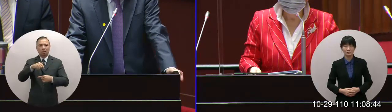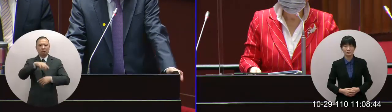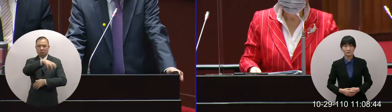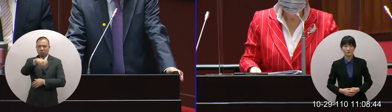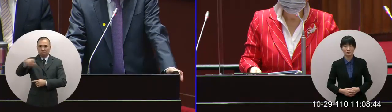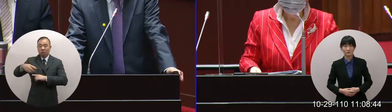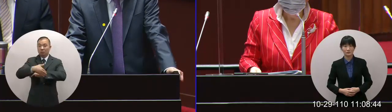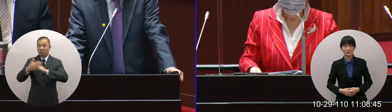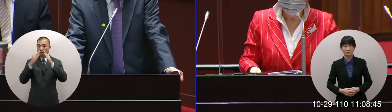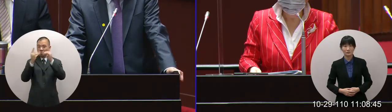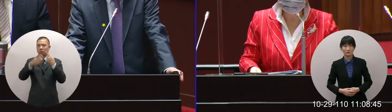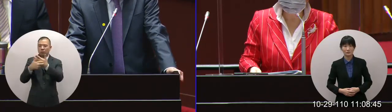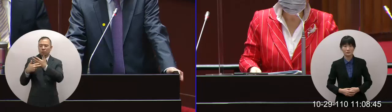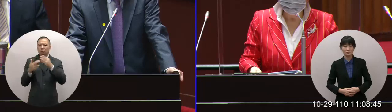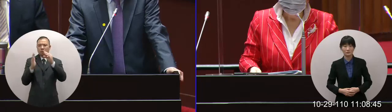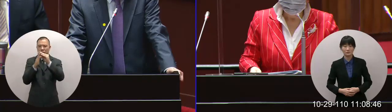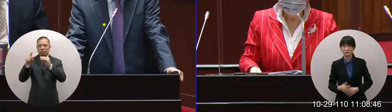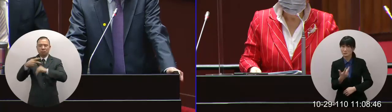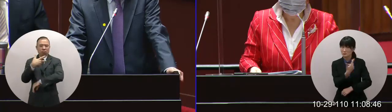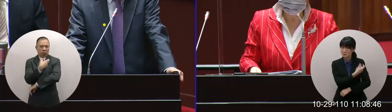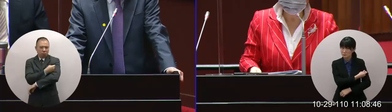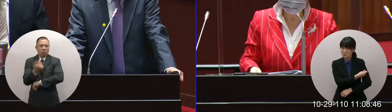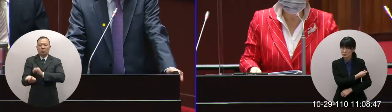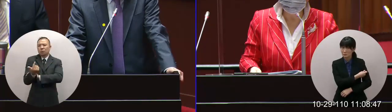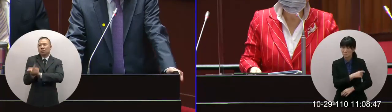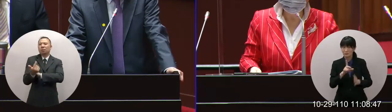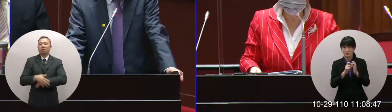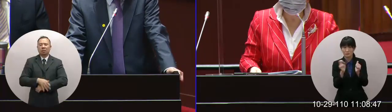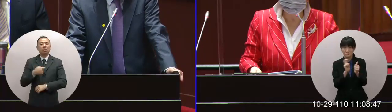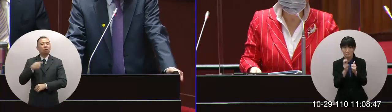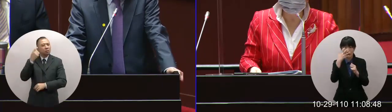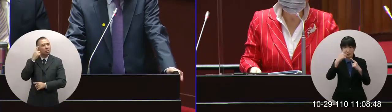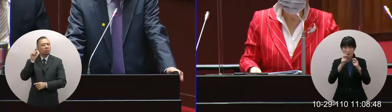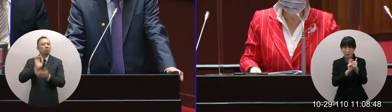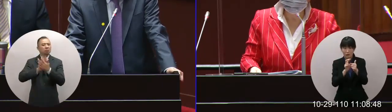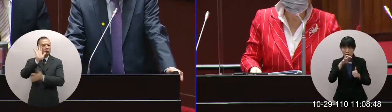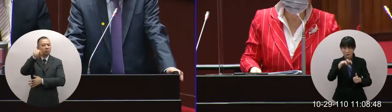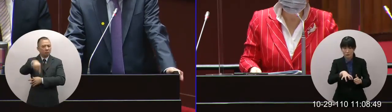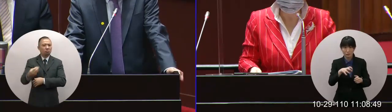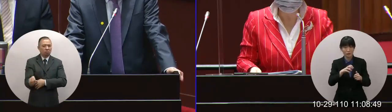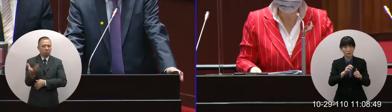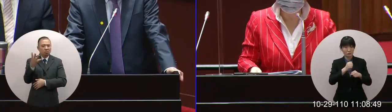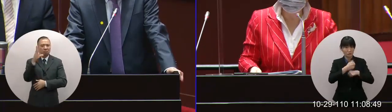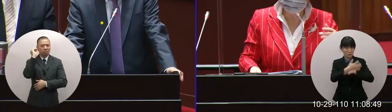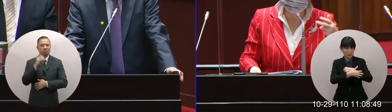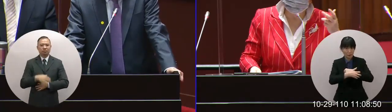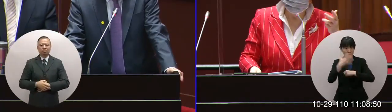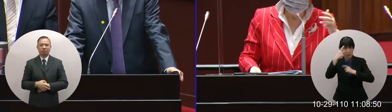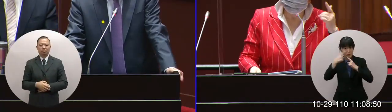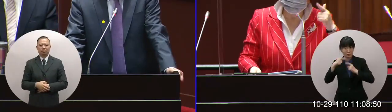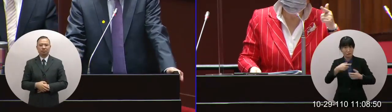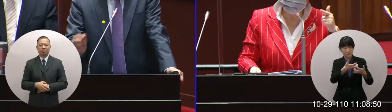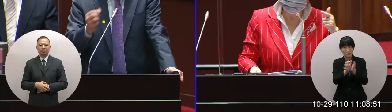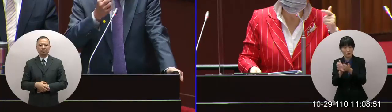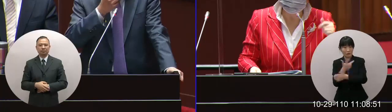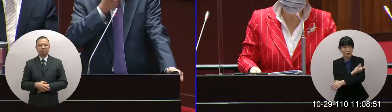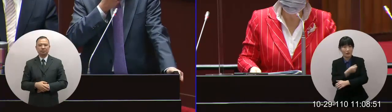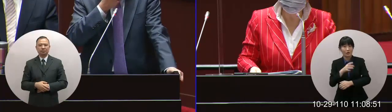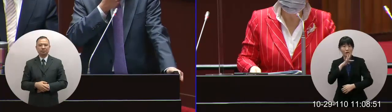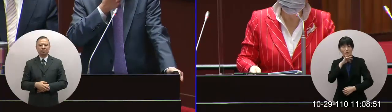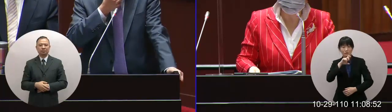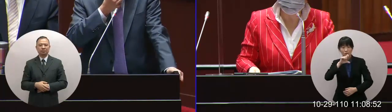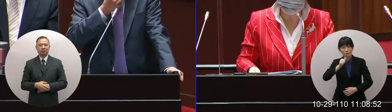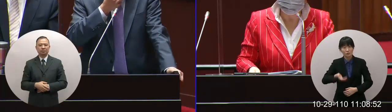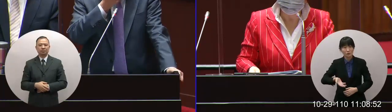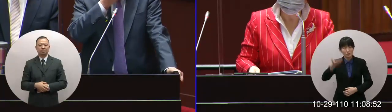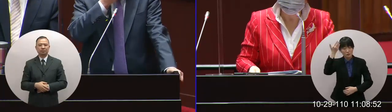快来注射了哈。那我相信也很快。 长照机构与服务人员还有长者嘛，其实长者现在65岁以上的已经